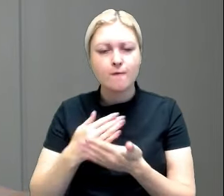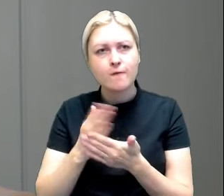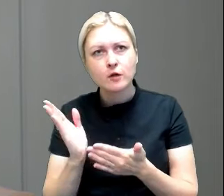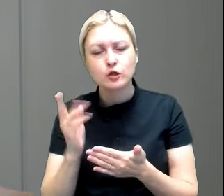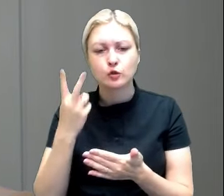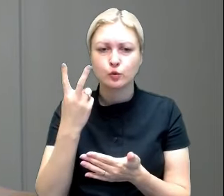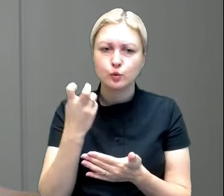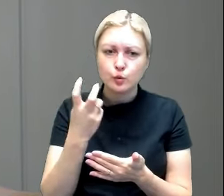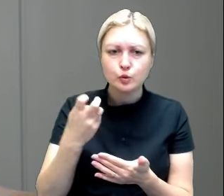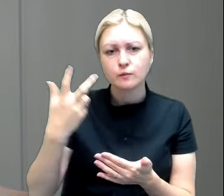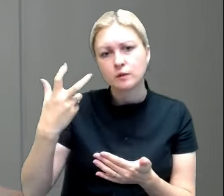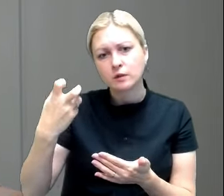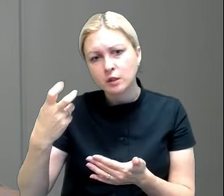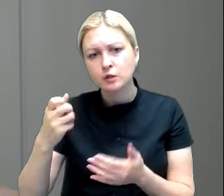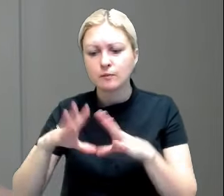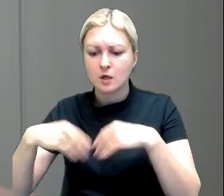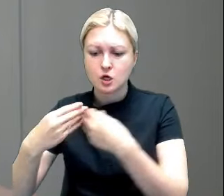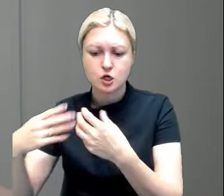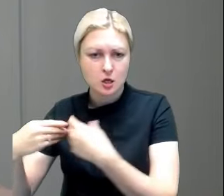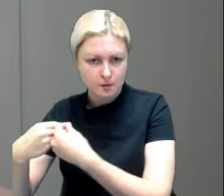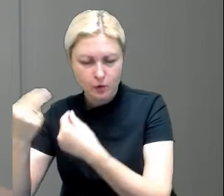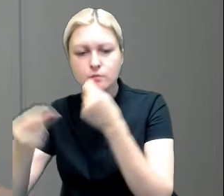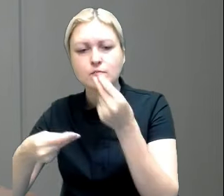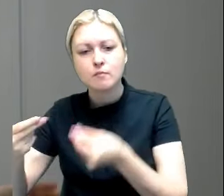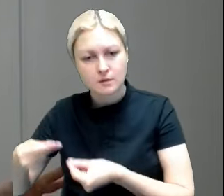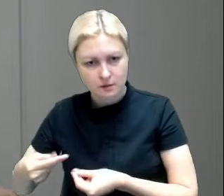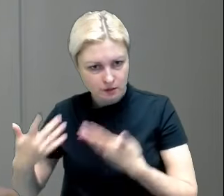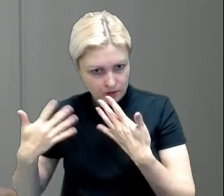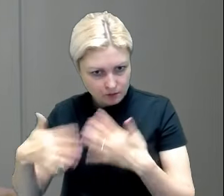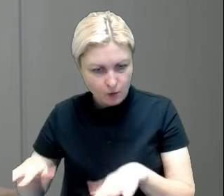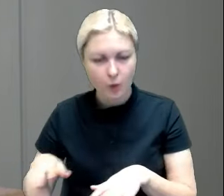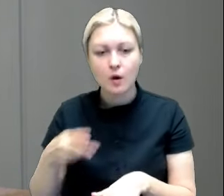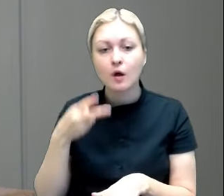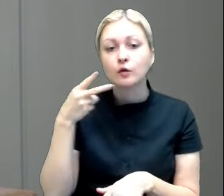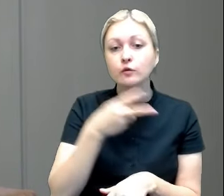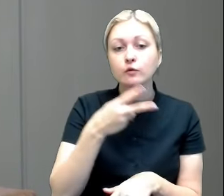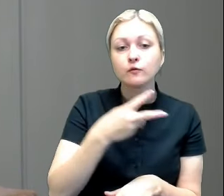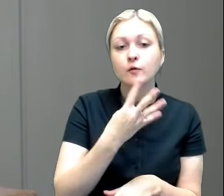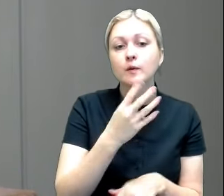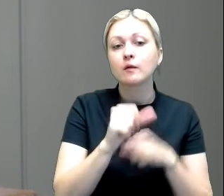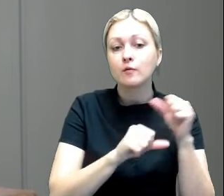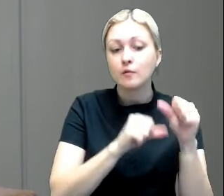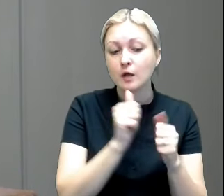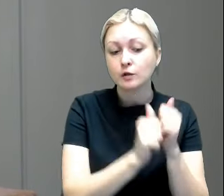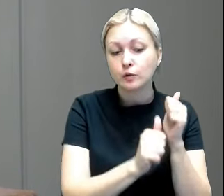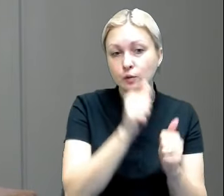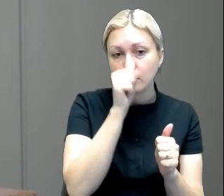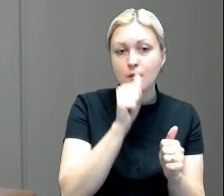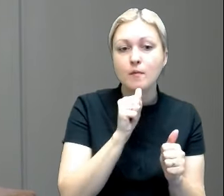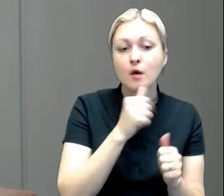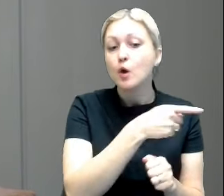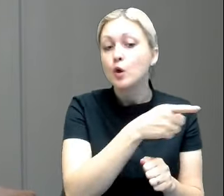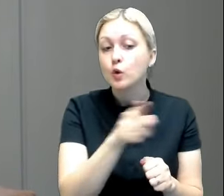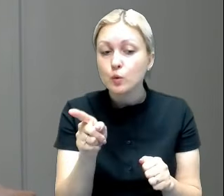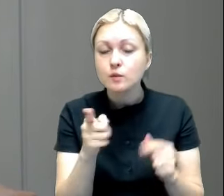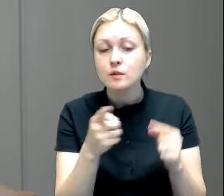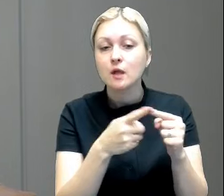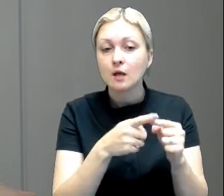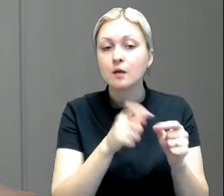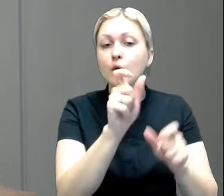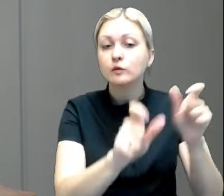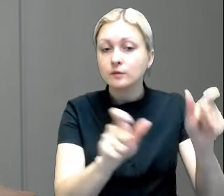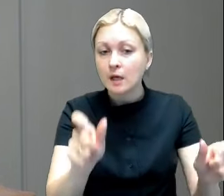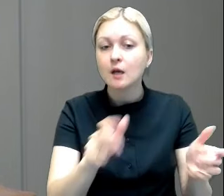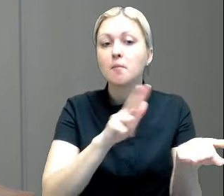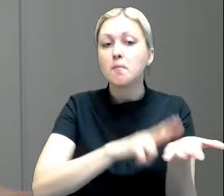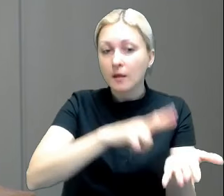3 šeimų nuo 24-ųjų sausio mėnesio jūs gerbiami miesto tarybos nariai patvirtinote